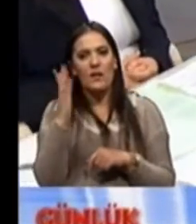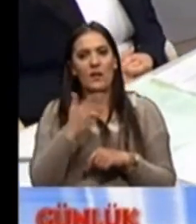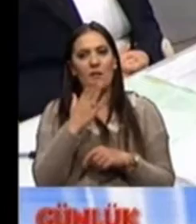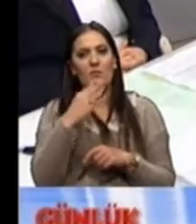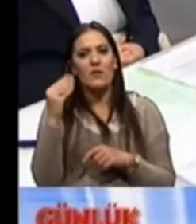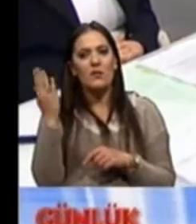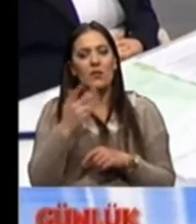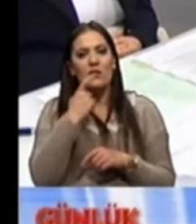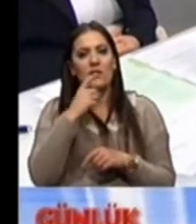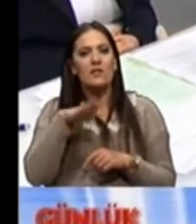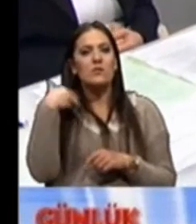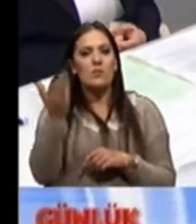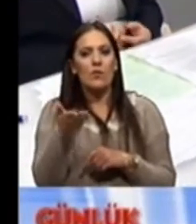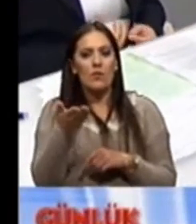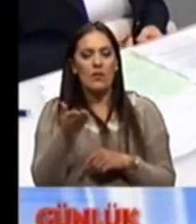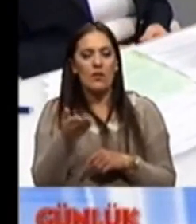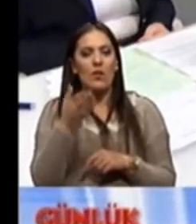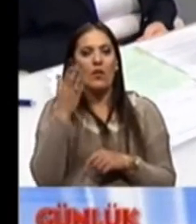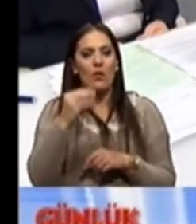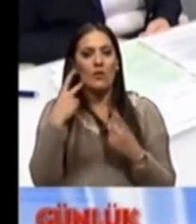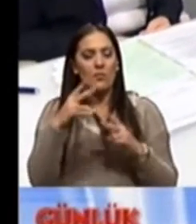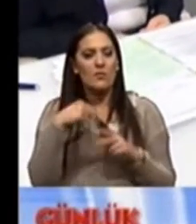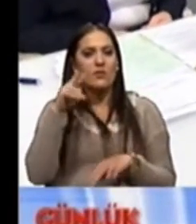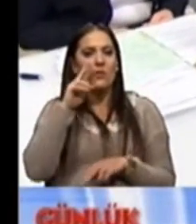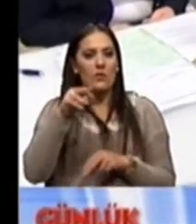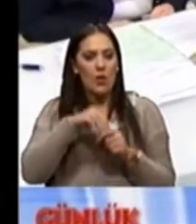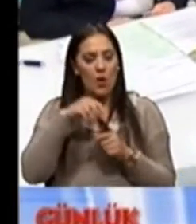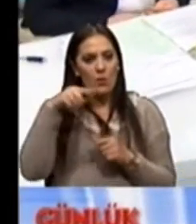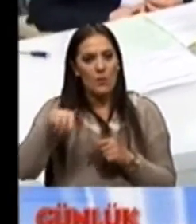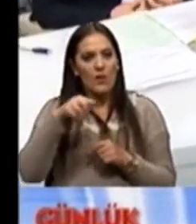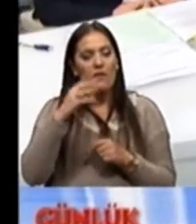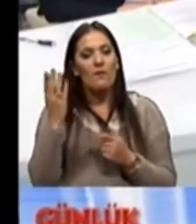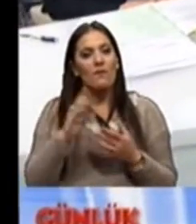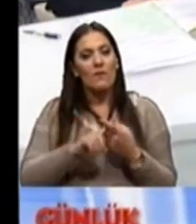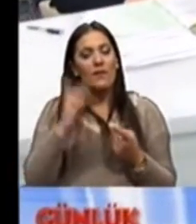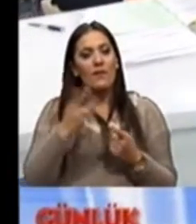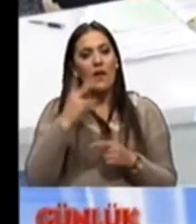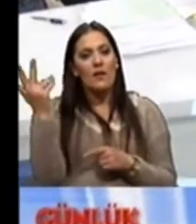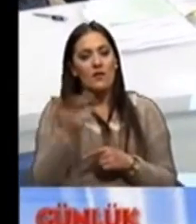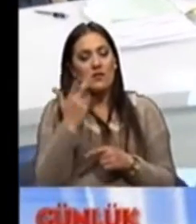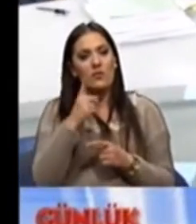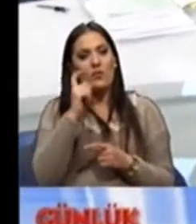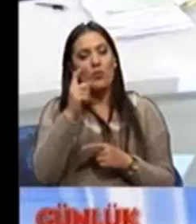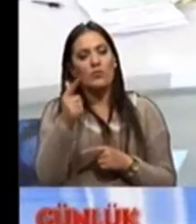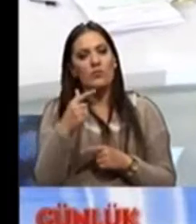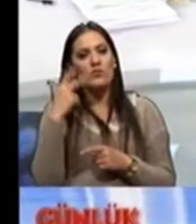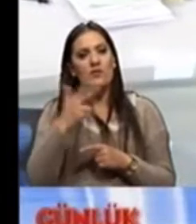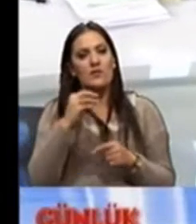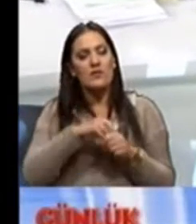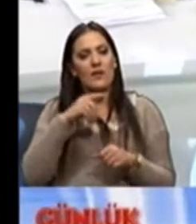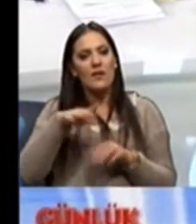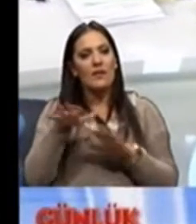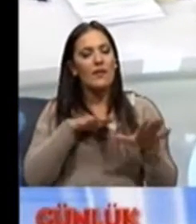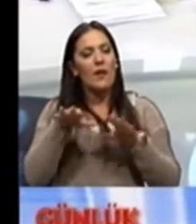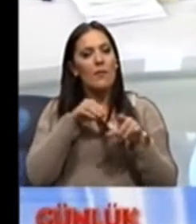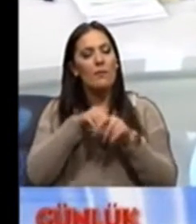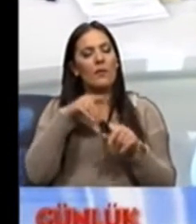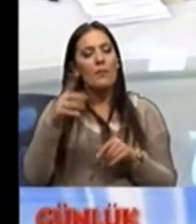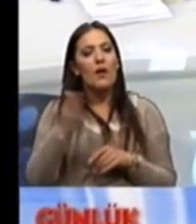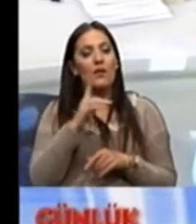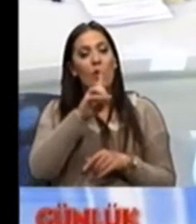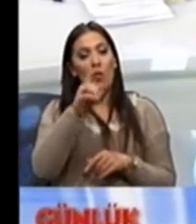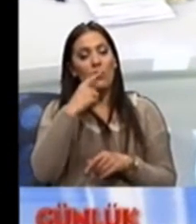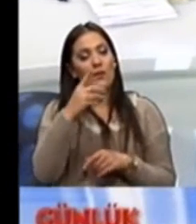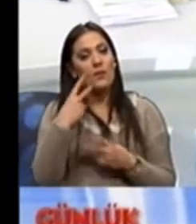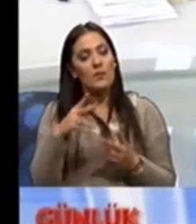yıl sonra olabilecekleri görmek ve daha şiddetli, yani 9,5 şiddetinde depremler, hatta 10 diyebiliriz belki,